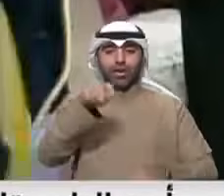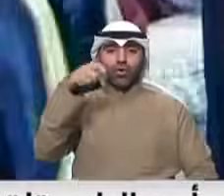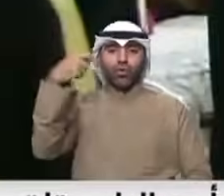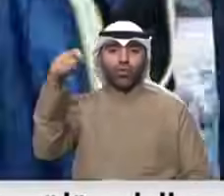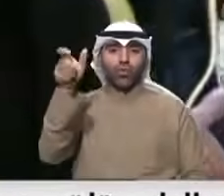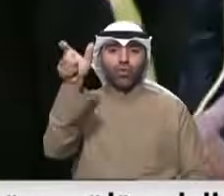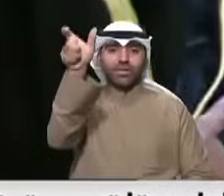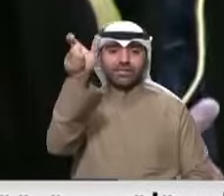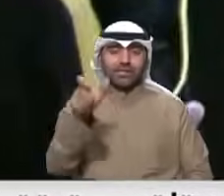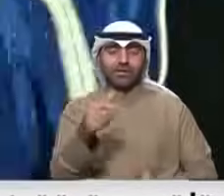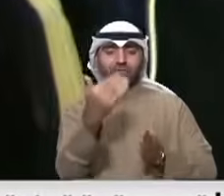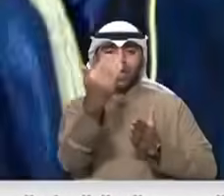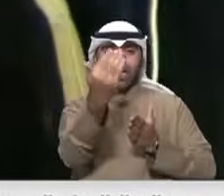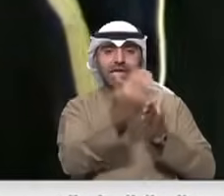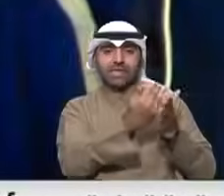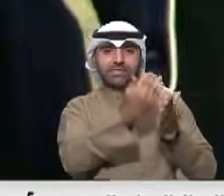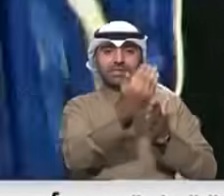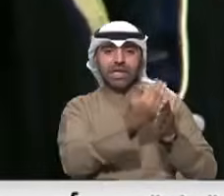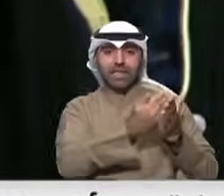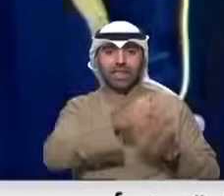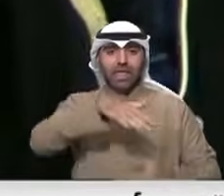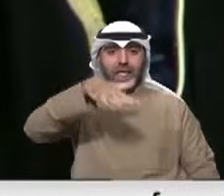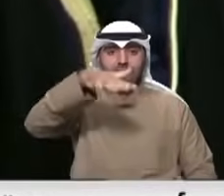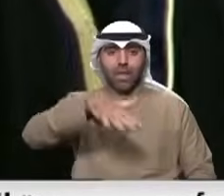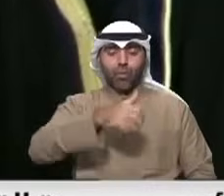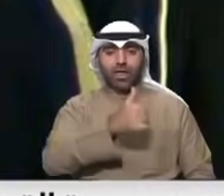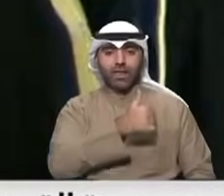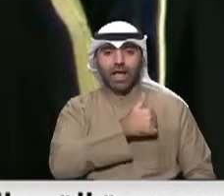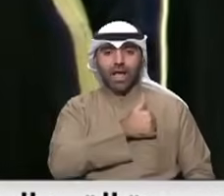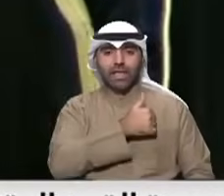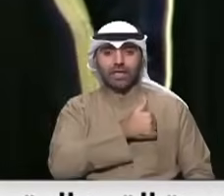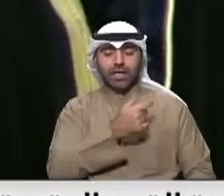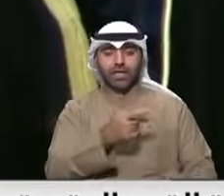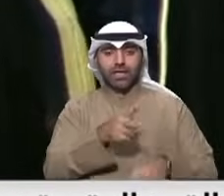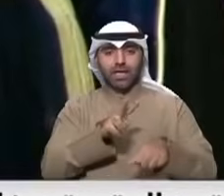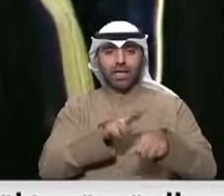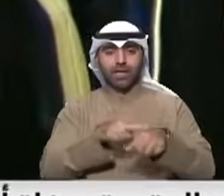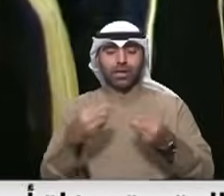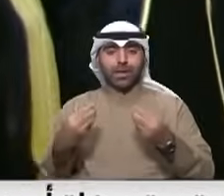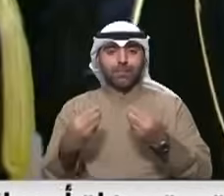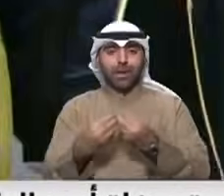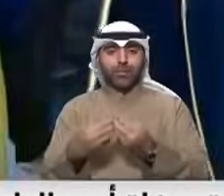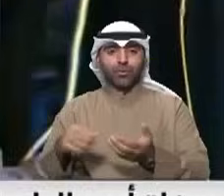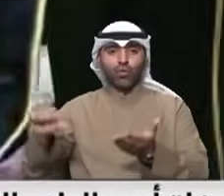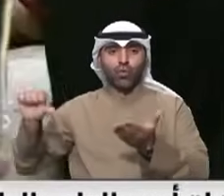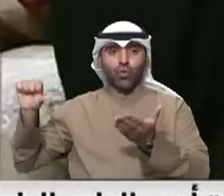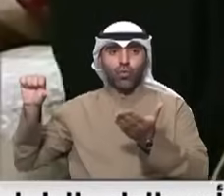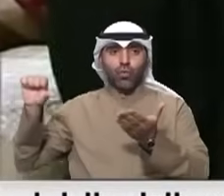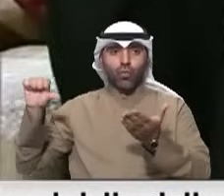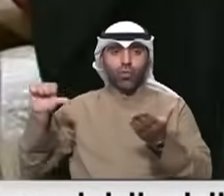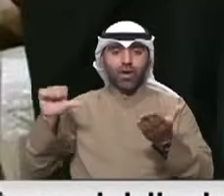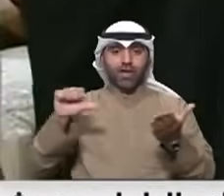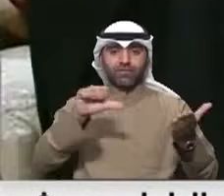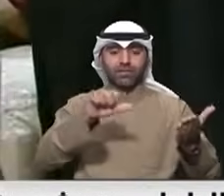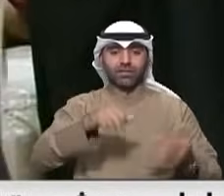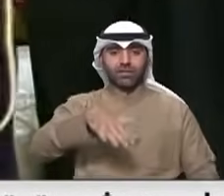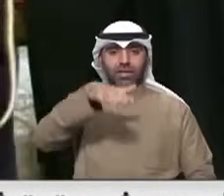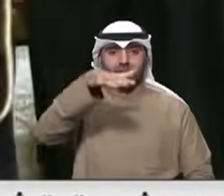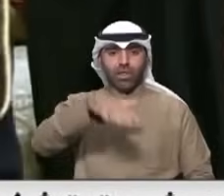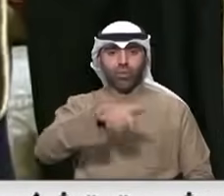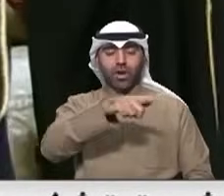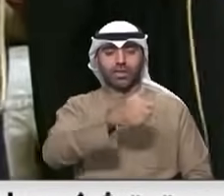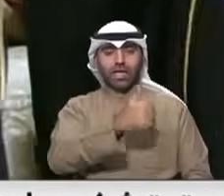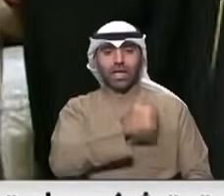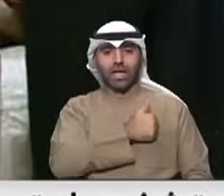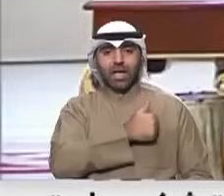هارجت ساجان والوفد المرافقه لمعاليه حيث قام بتقديم واجب العزاء في وفاه فقيد الوطن غفور